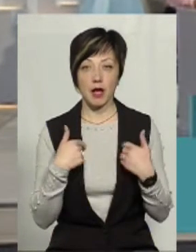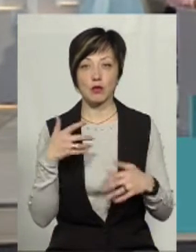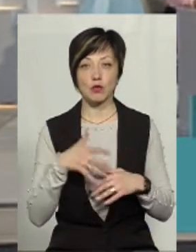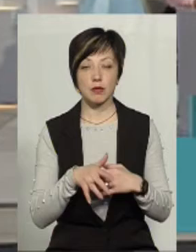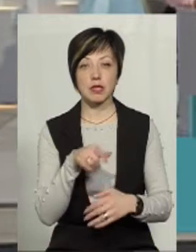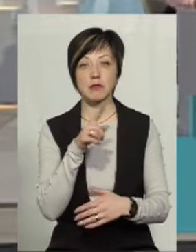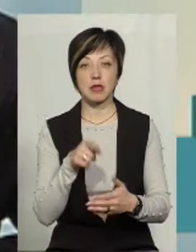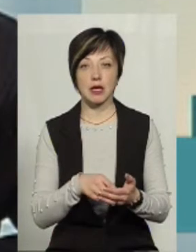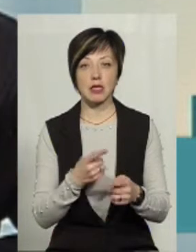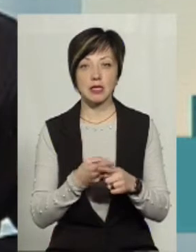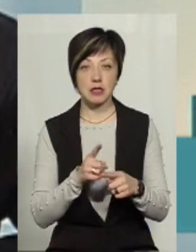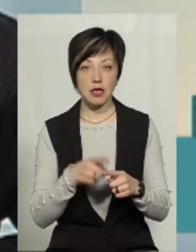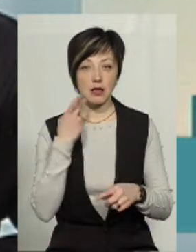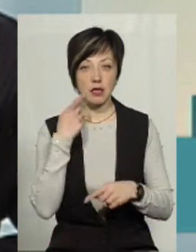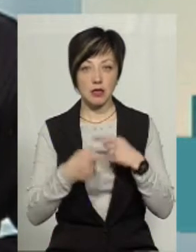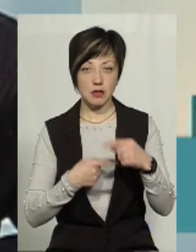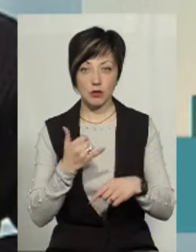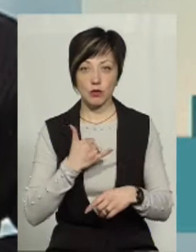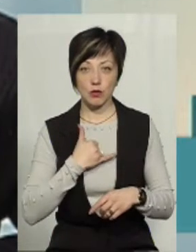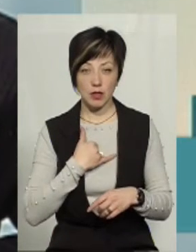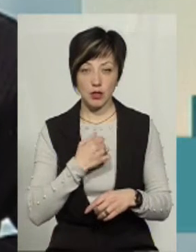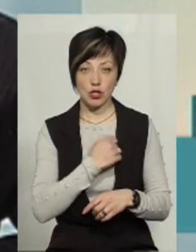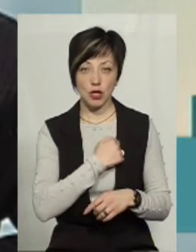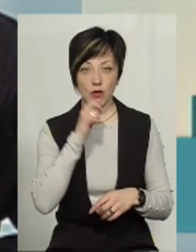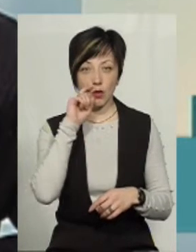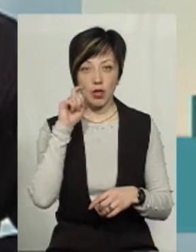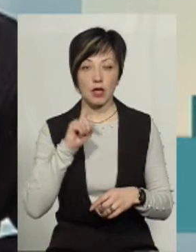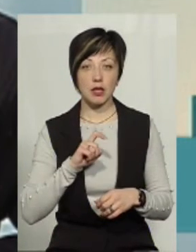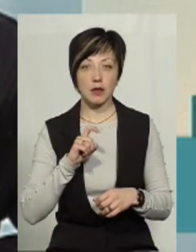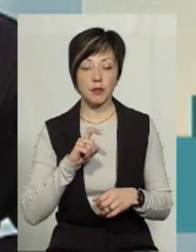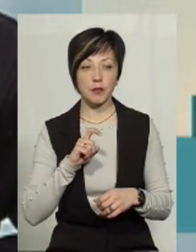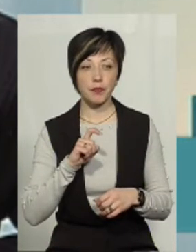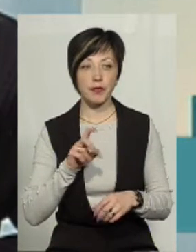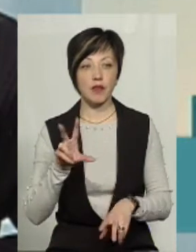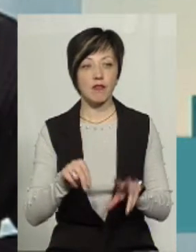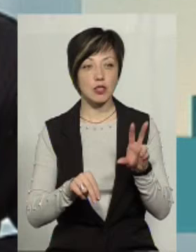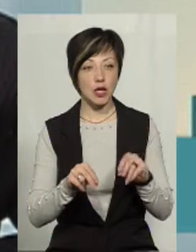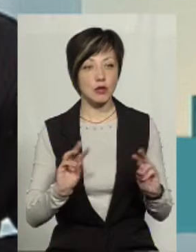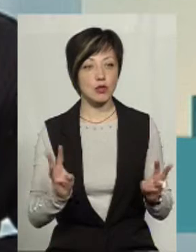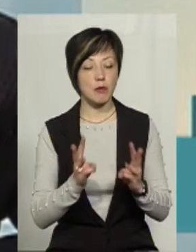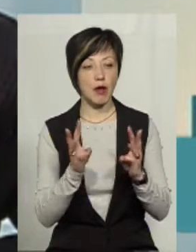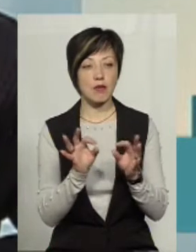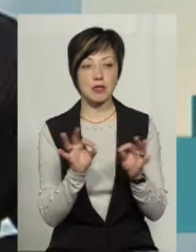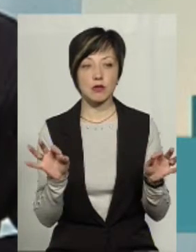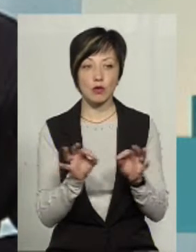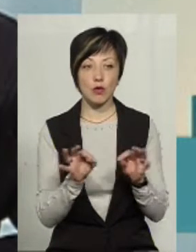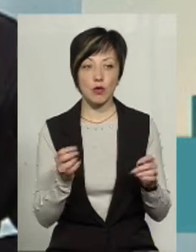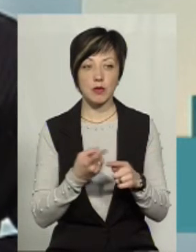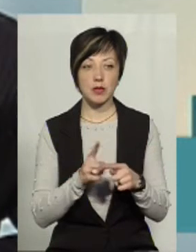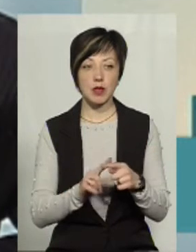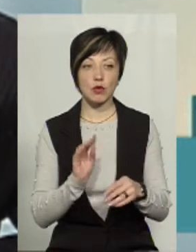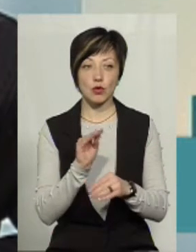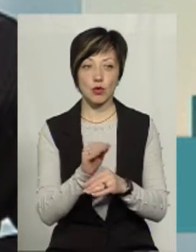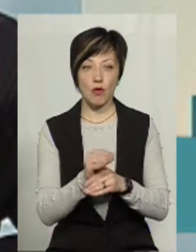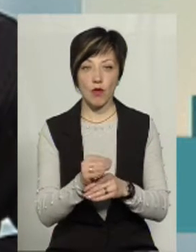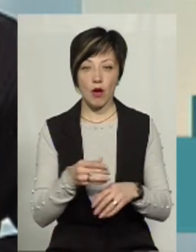зрозуміла запитання, тому що це традиційно у нас, на жаль, в країні вважається, що спалювання стерні – це